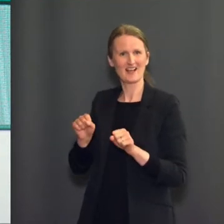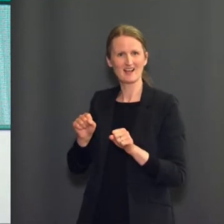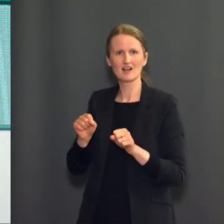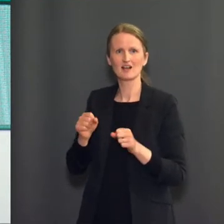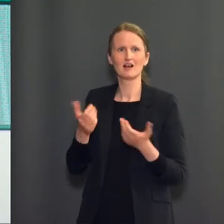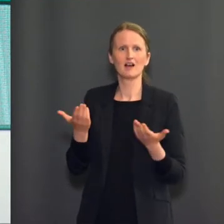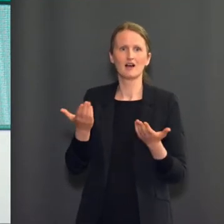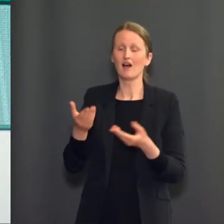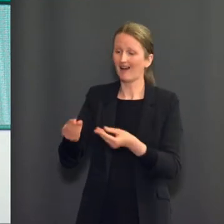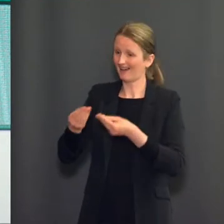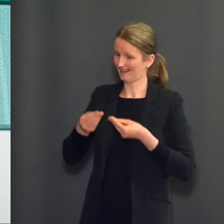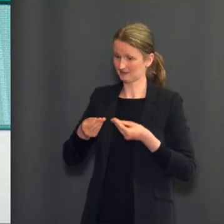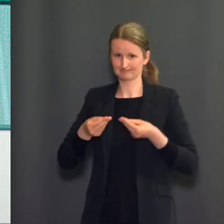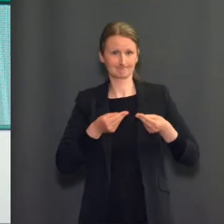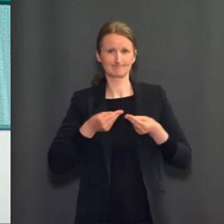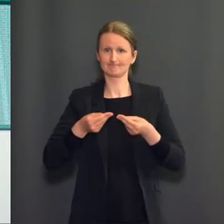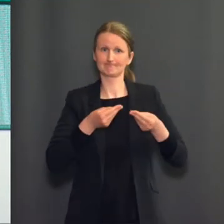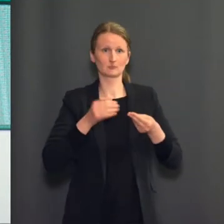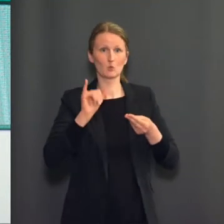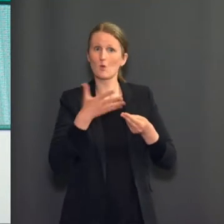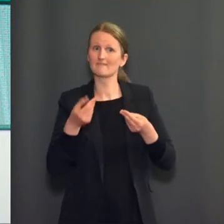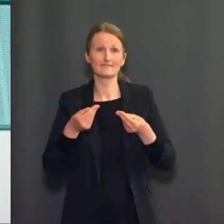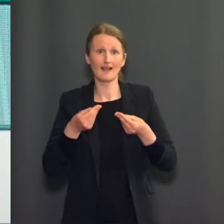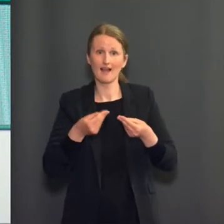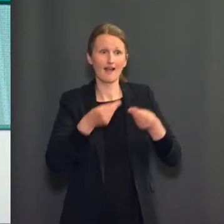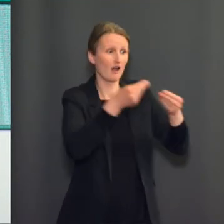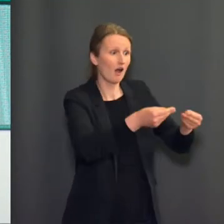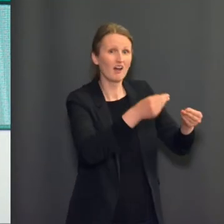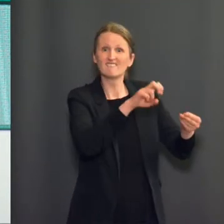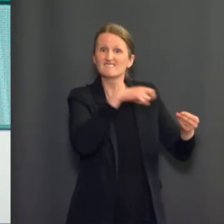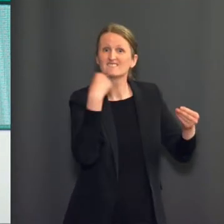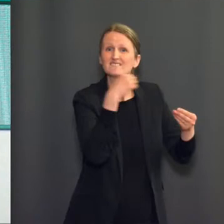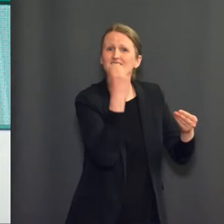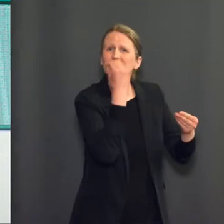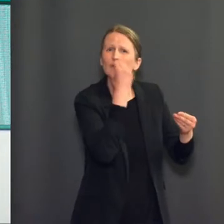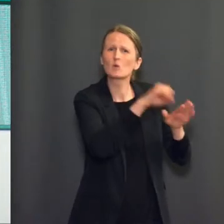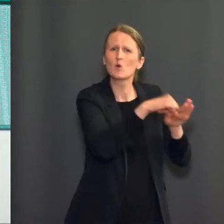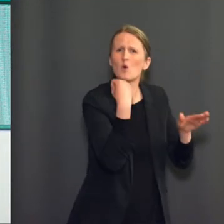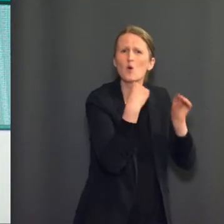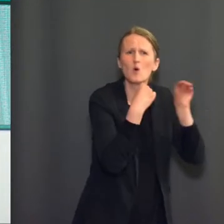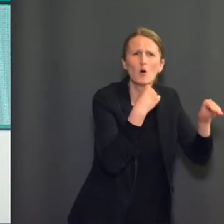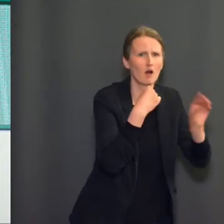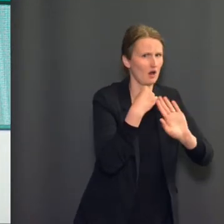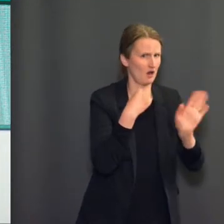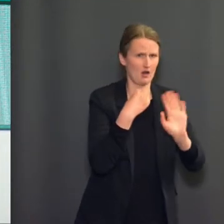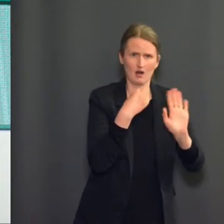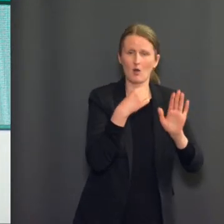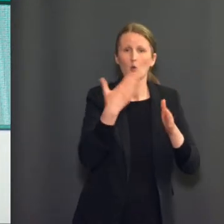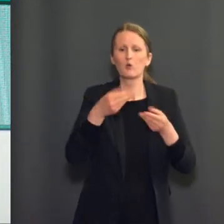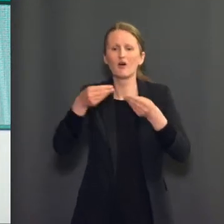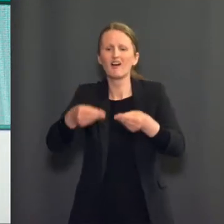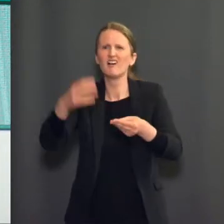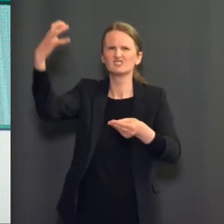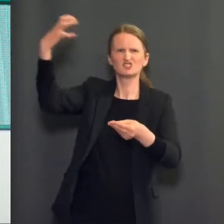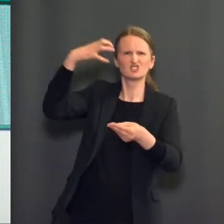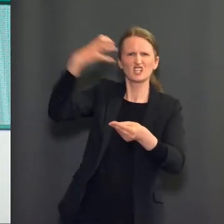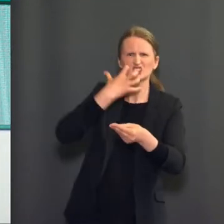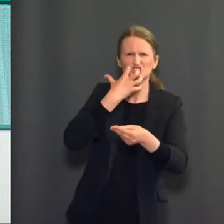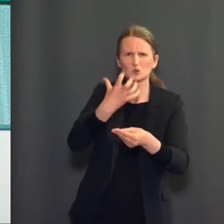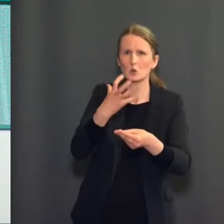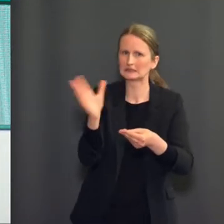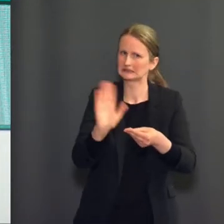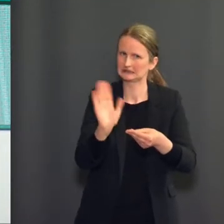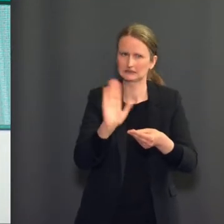congélateur et jamais au soleil. Idéalement dans un endroit sombre, à température ambiante, entre 5 et 30